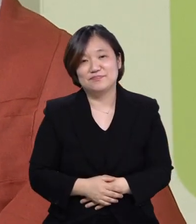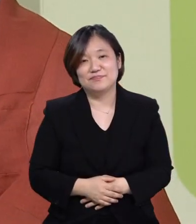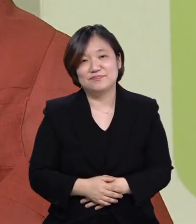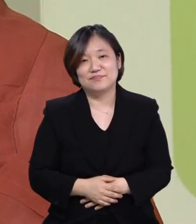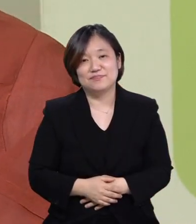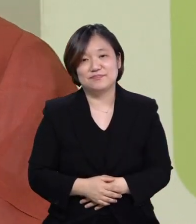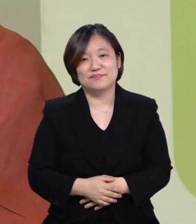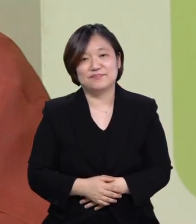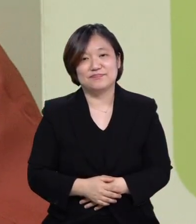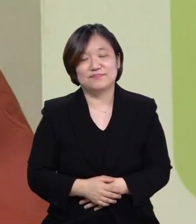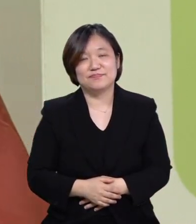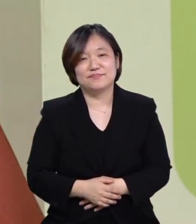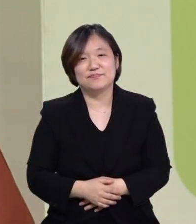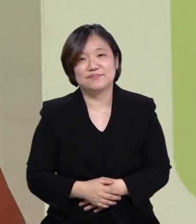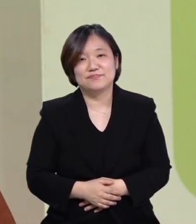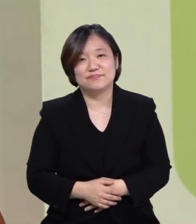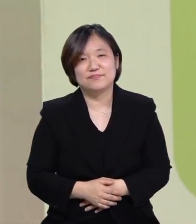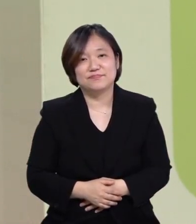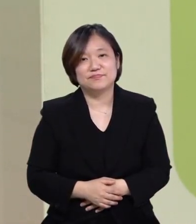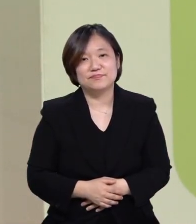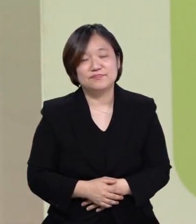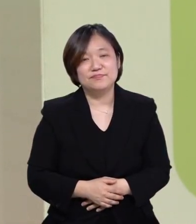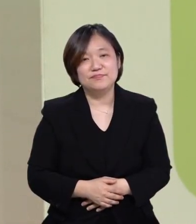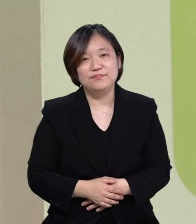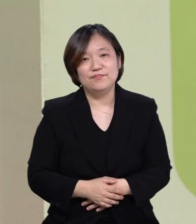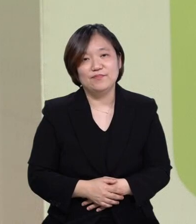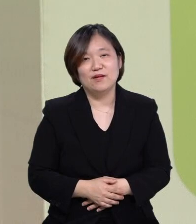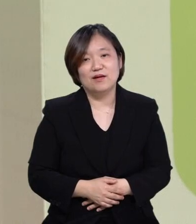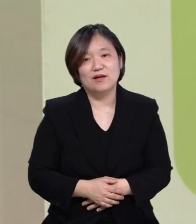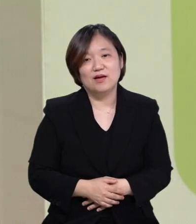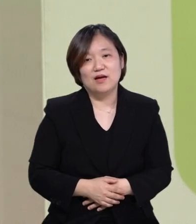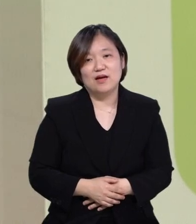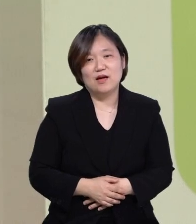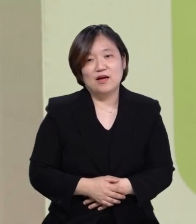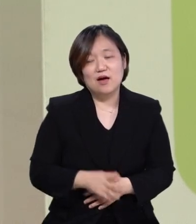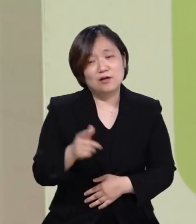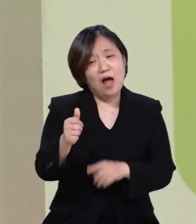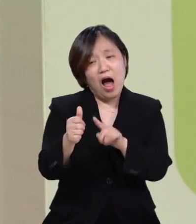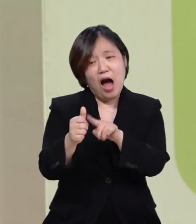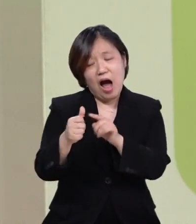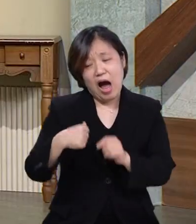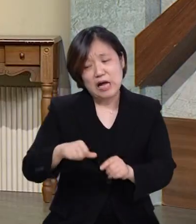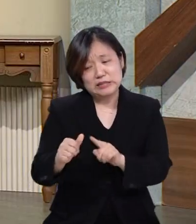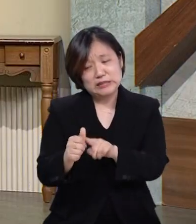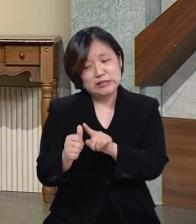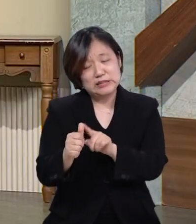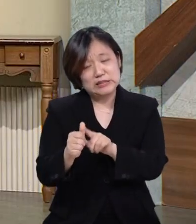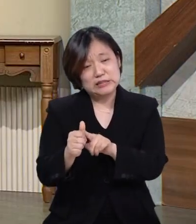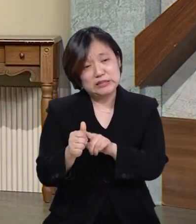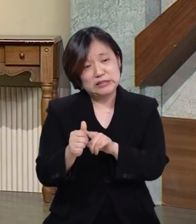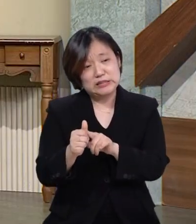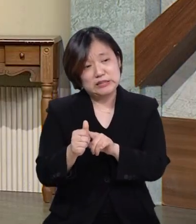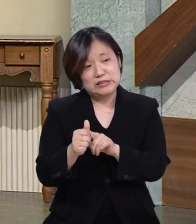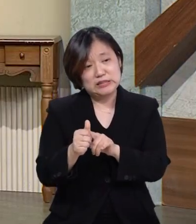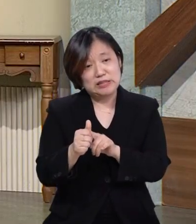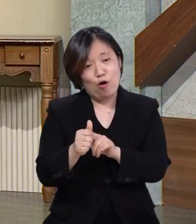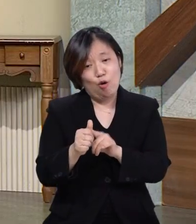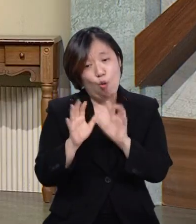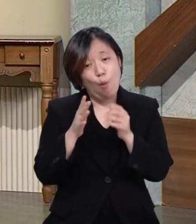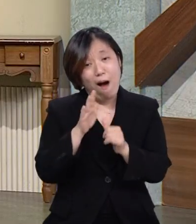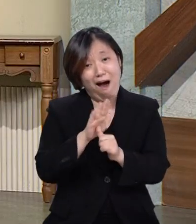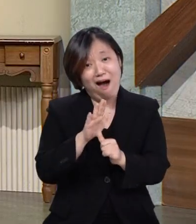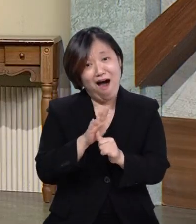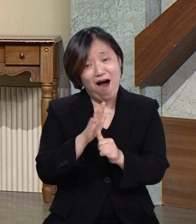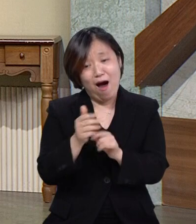간곡하게 간곡하게 그렇게 권유를 하시더랍니다 그때 그 어린 나이지만 아홉 살인 어린